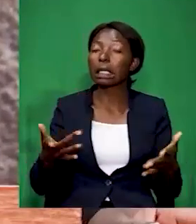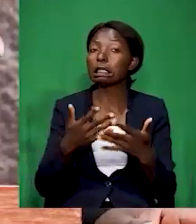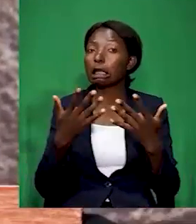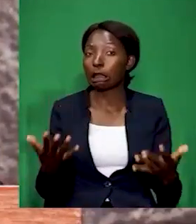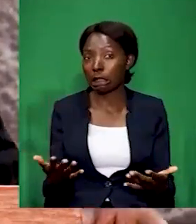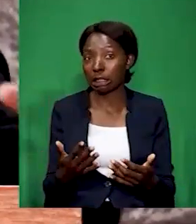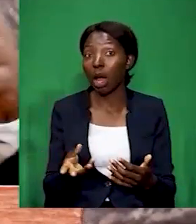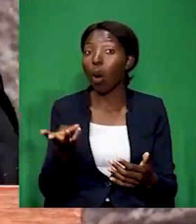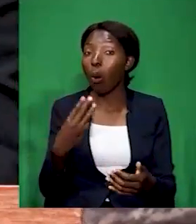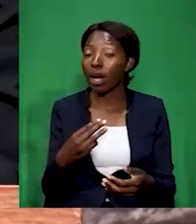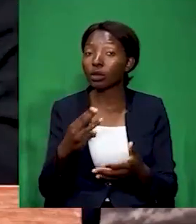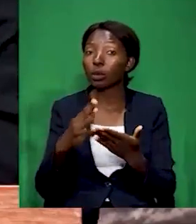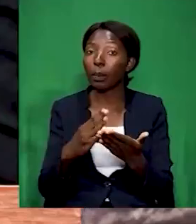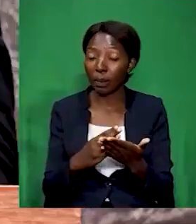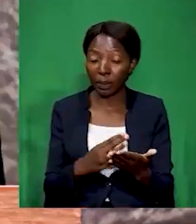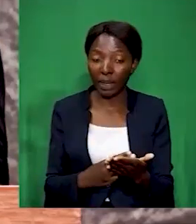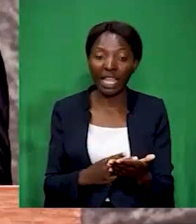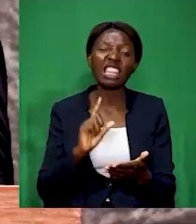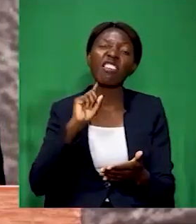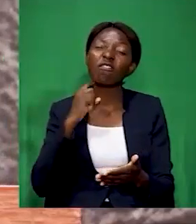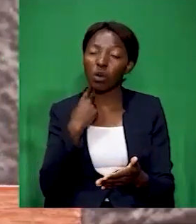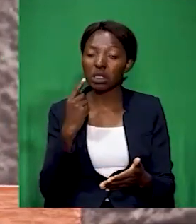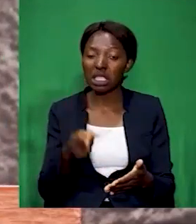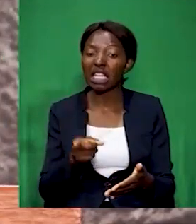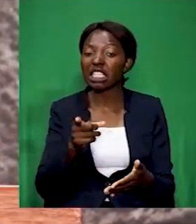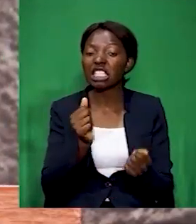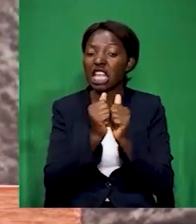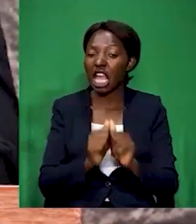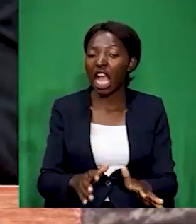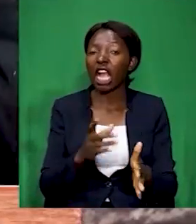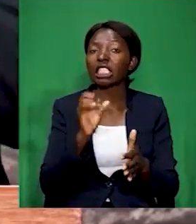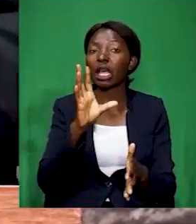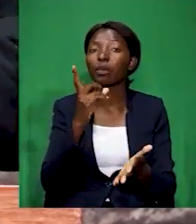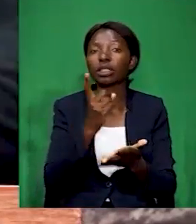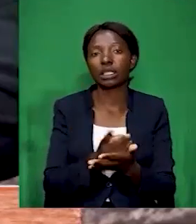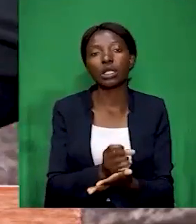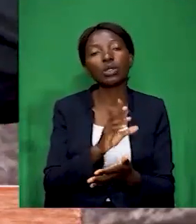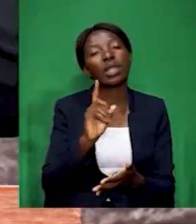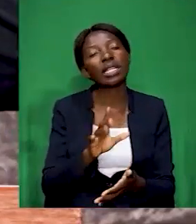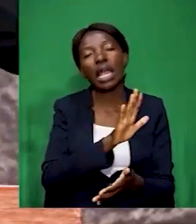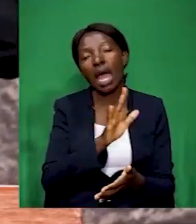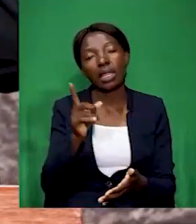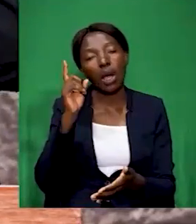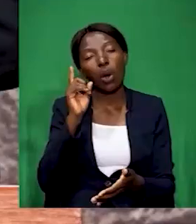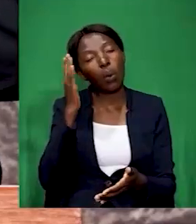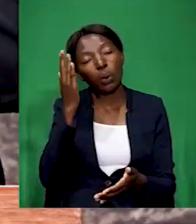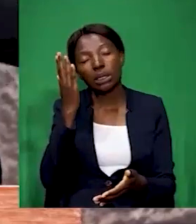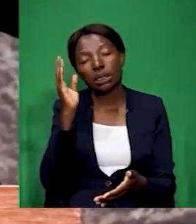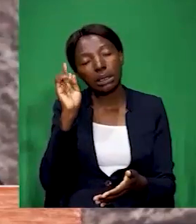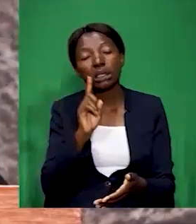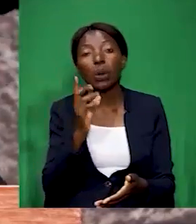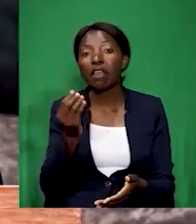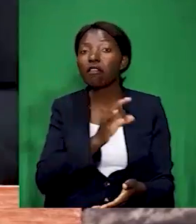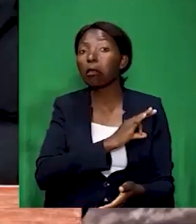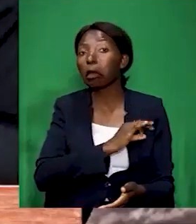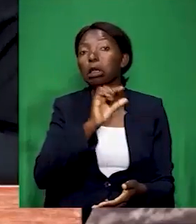zvaaita. Kwakuri kugadzirisa nhema dzanga dzaitwa naSimon. Kuti vaya nekutenda kuchiri kutsvaga kukura from one level to